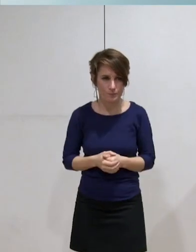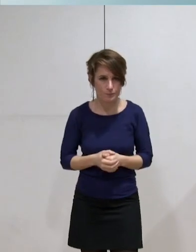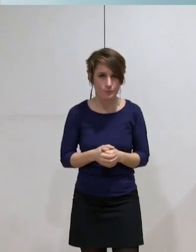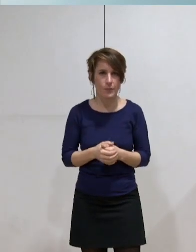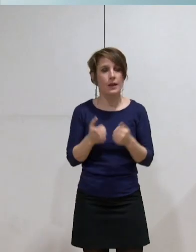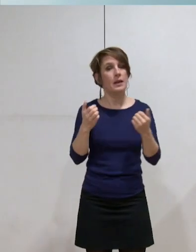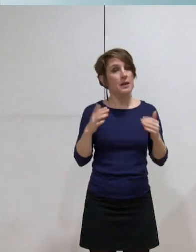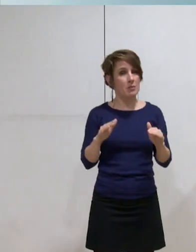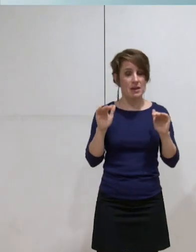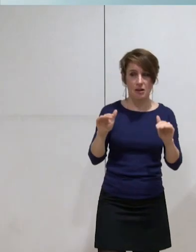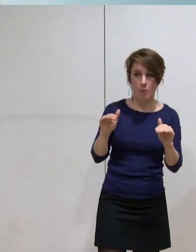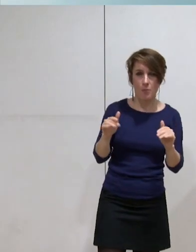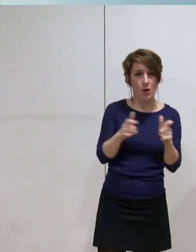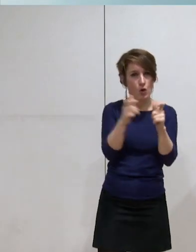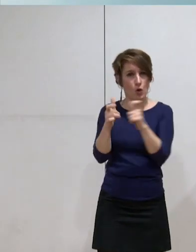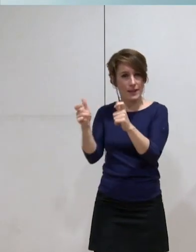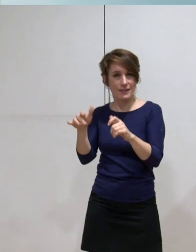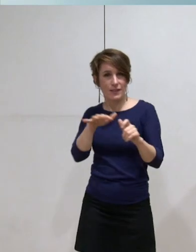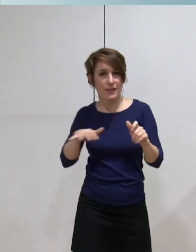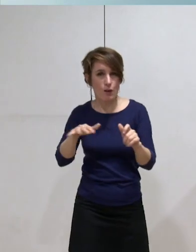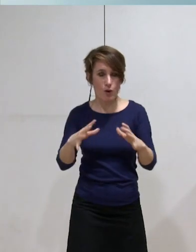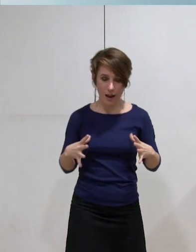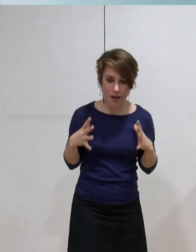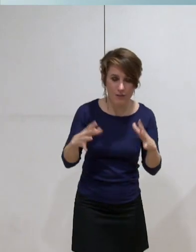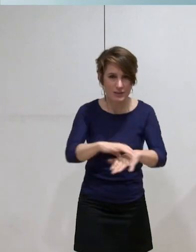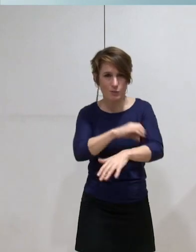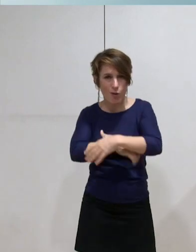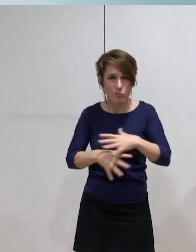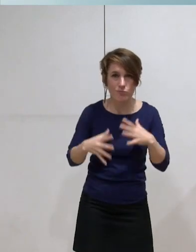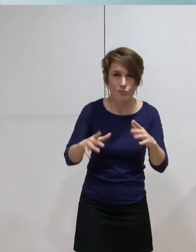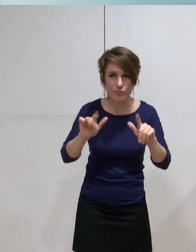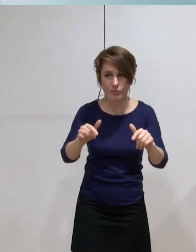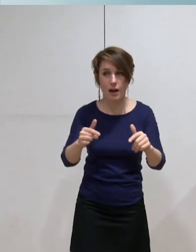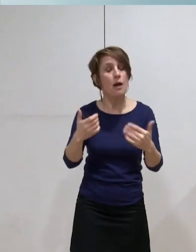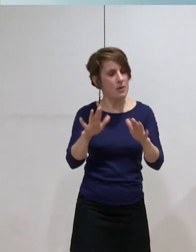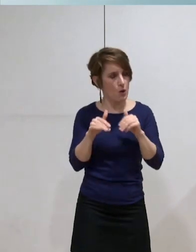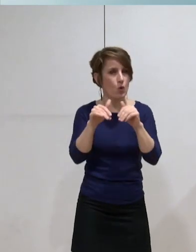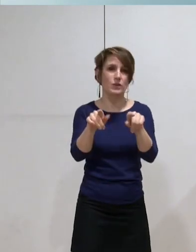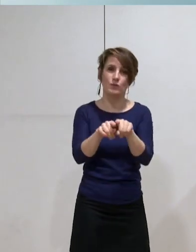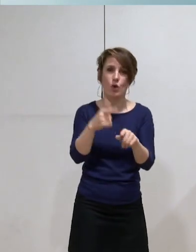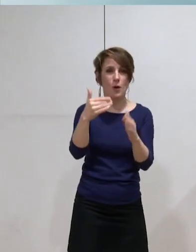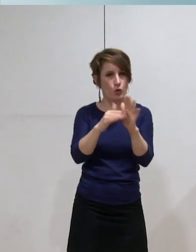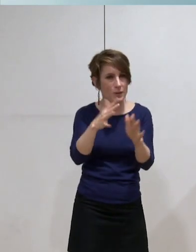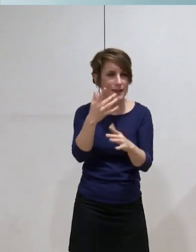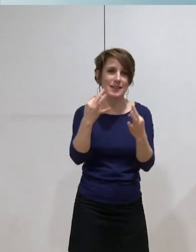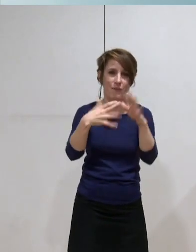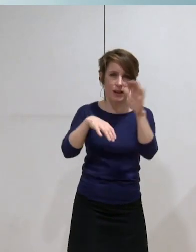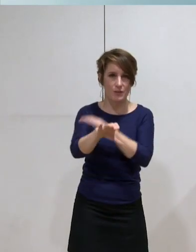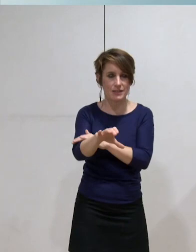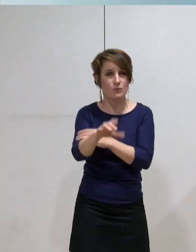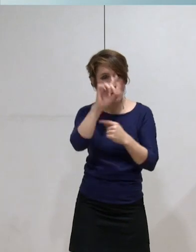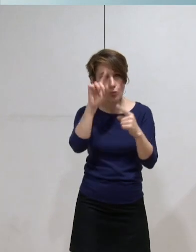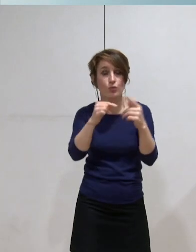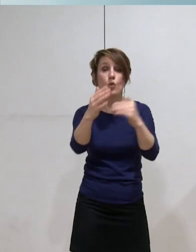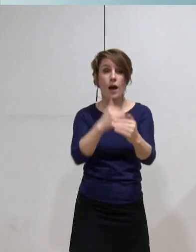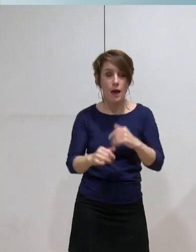l'investissement des collectivités locales nous maintenons notre investissement au niveau de celui de 2015 afin de commencer les travaux du plan